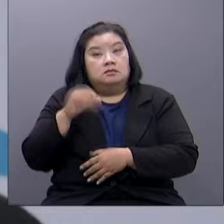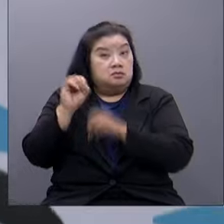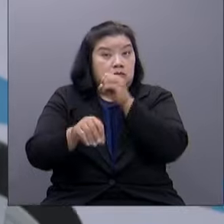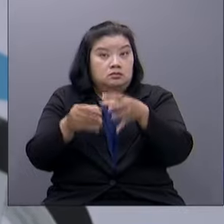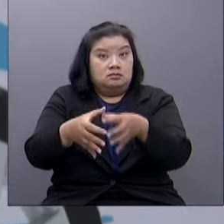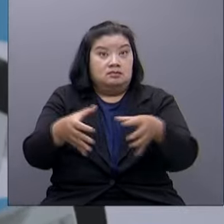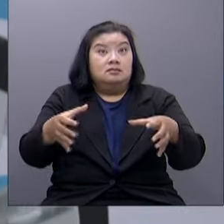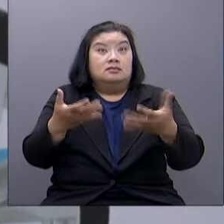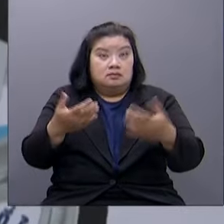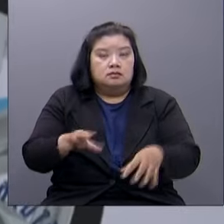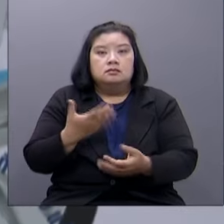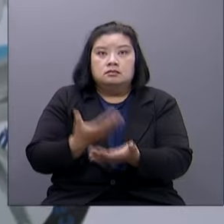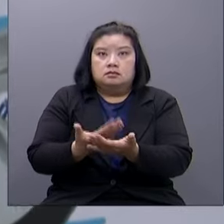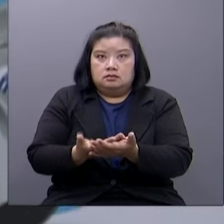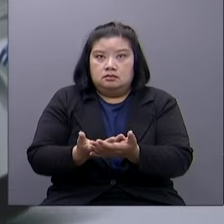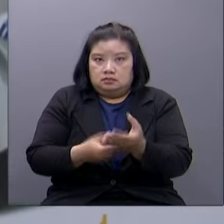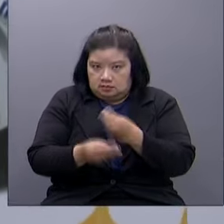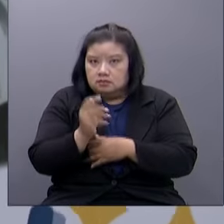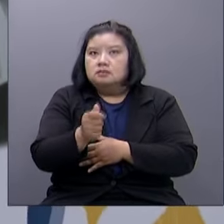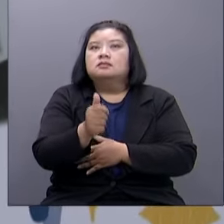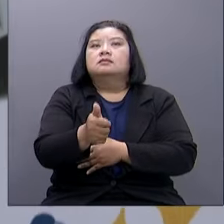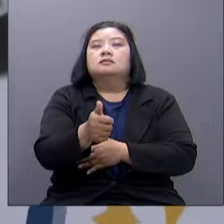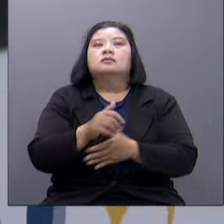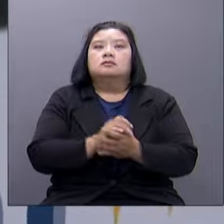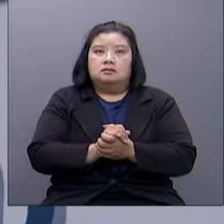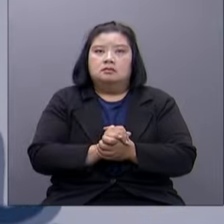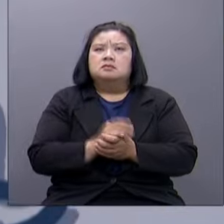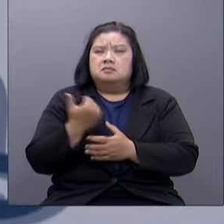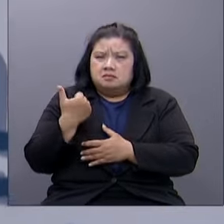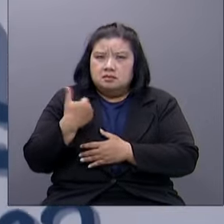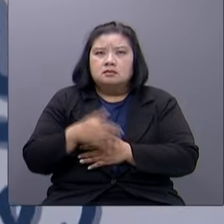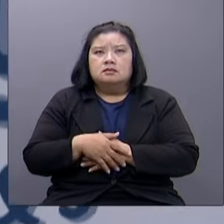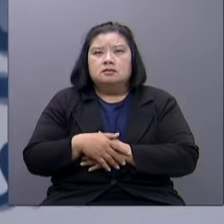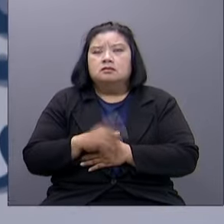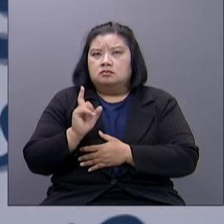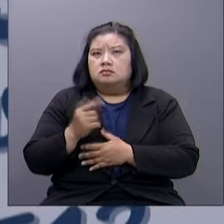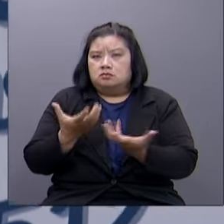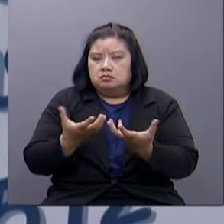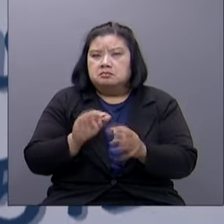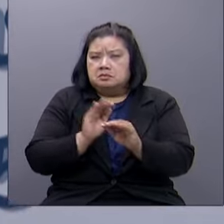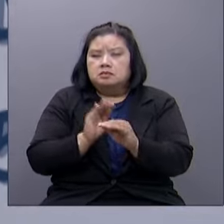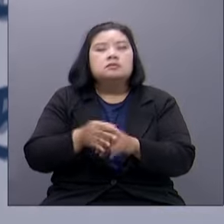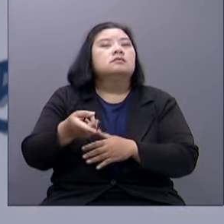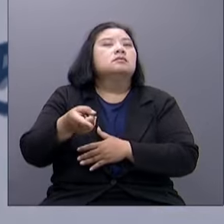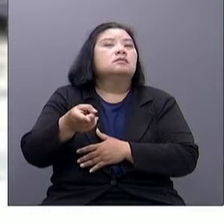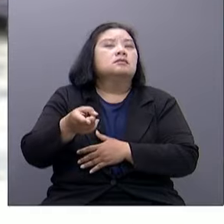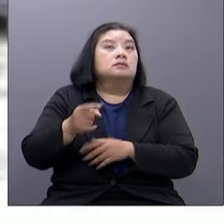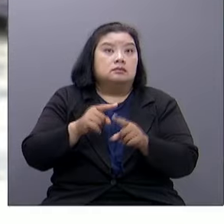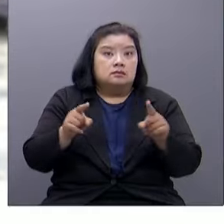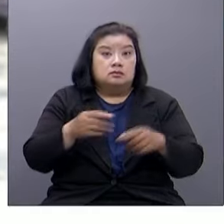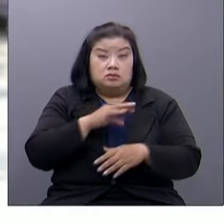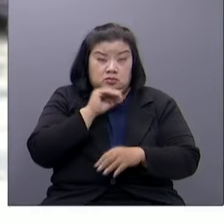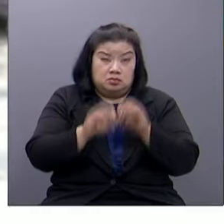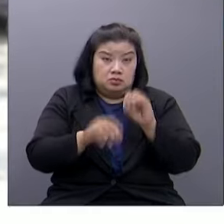แล้วก็ให้ราคาสูงกว่าตลาดเกิดโดยปกติเทศบาลเขาจะมีการเก็บขยะใหญ่ๆอยู่แล้วใช่ไหมเพราะฉะนั้นขยะใหญ่ๆก็